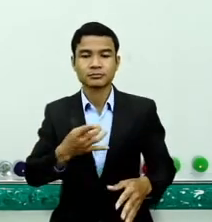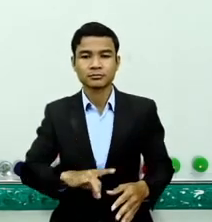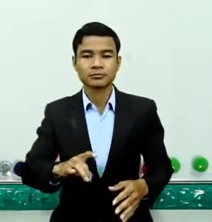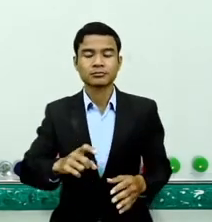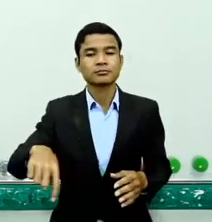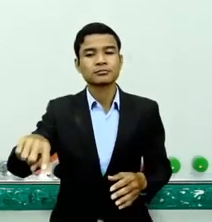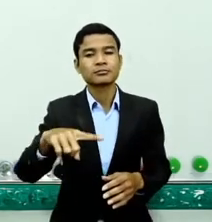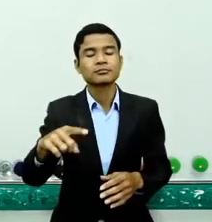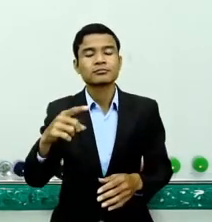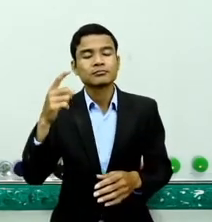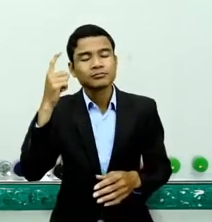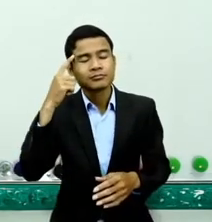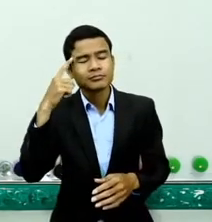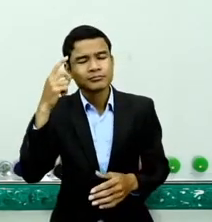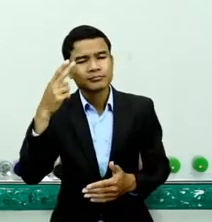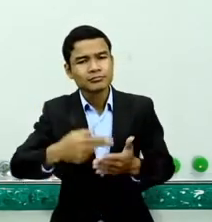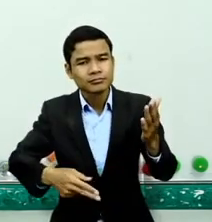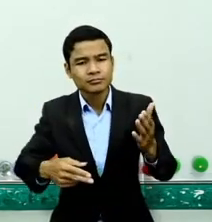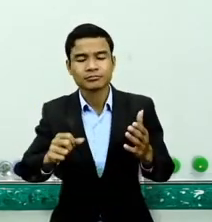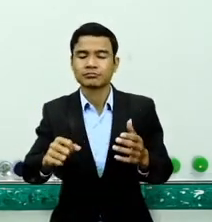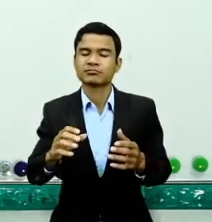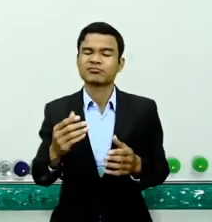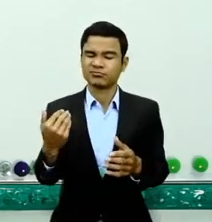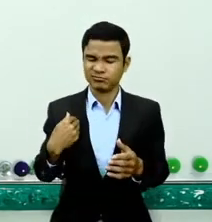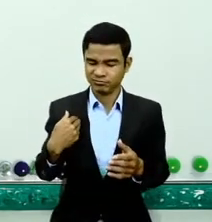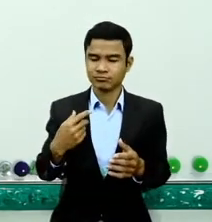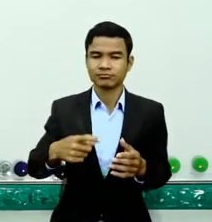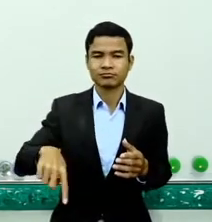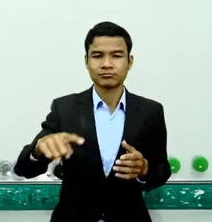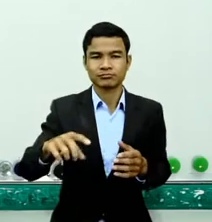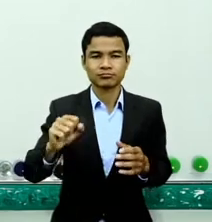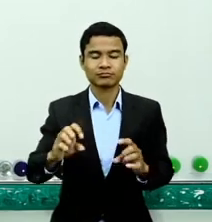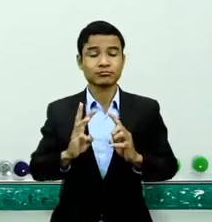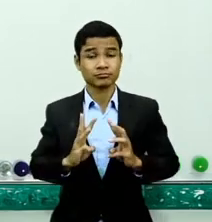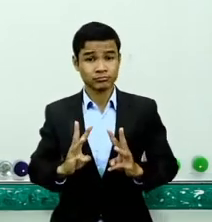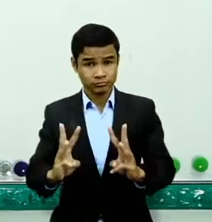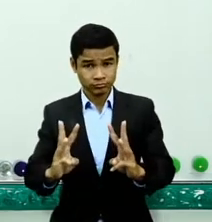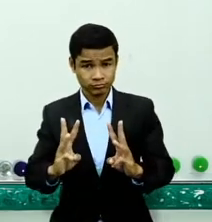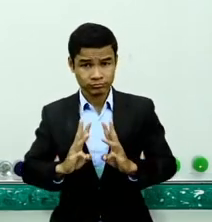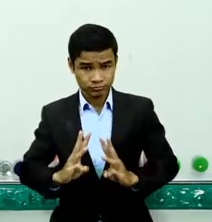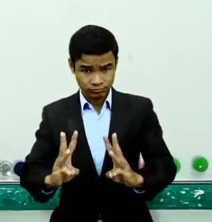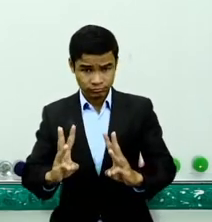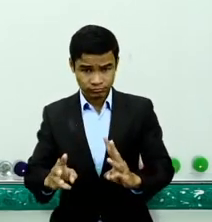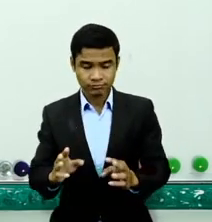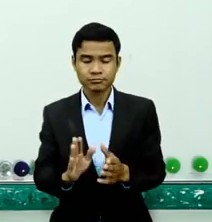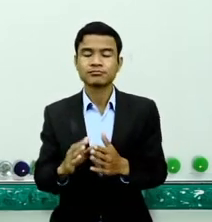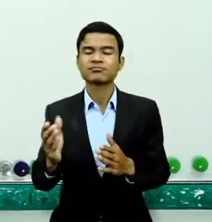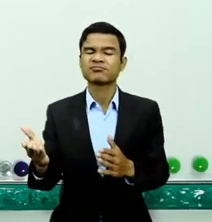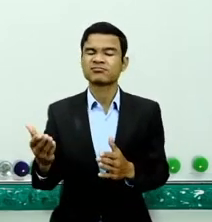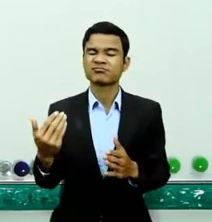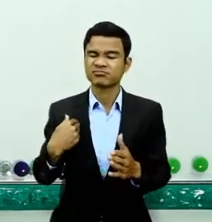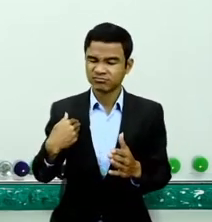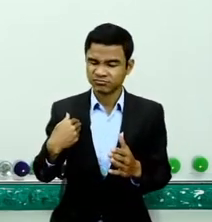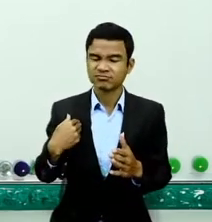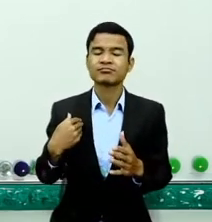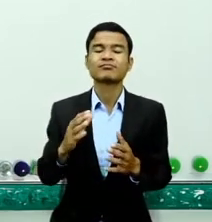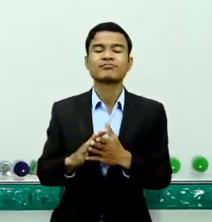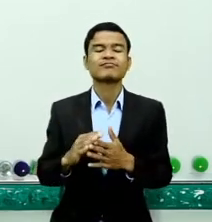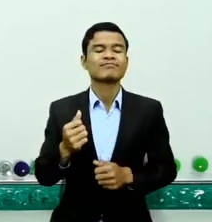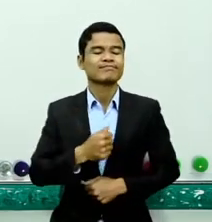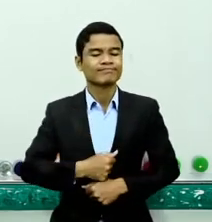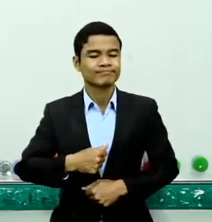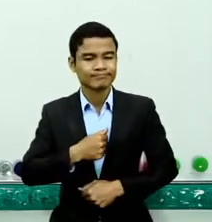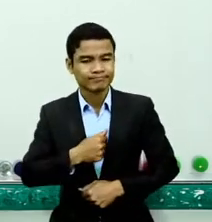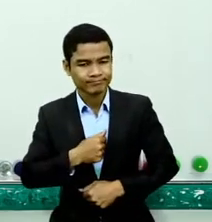nắng che ấy đấy con chà bộ kê che yok yok nè chà chế ở chia sẻ ở kia từ bên từ